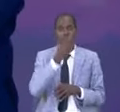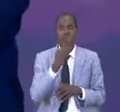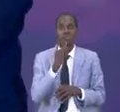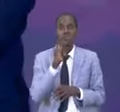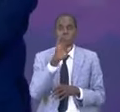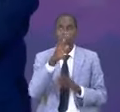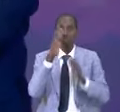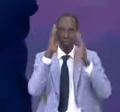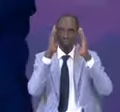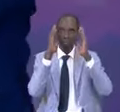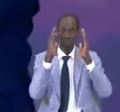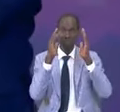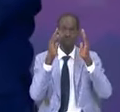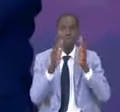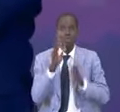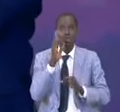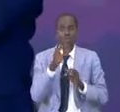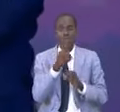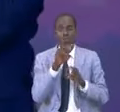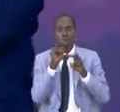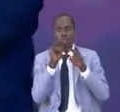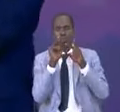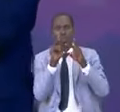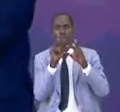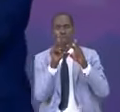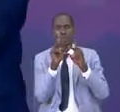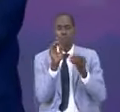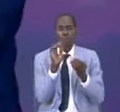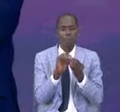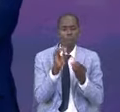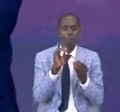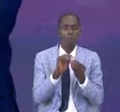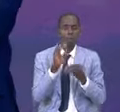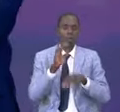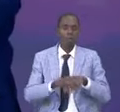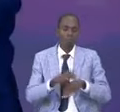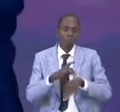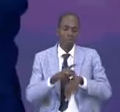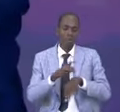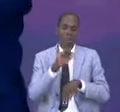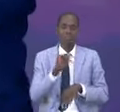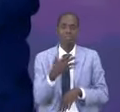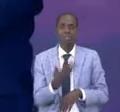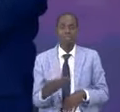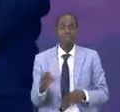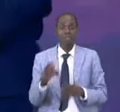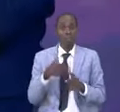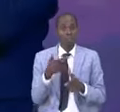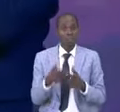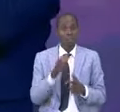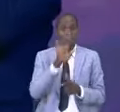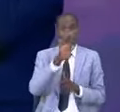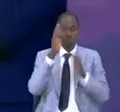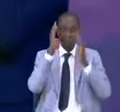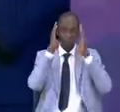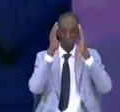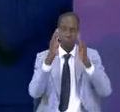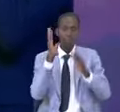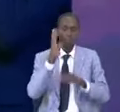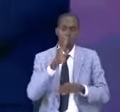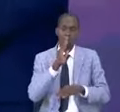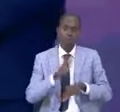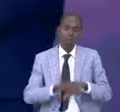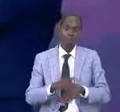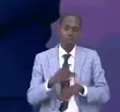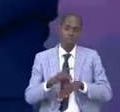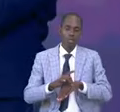si vous regardez plus aux choses c'est le terrestre votre concentration sera sur la terre et sur les choses